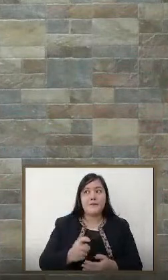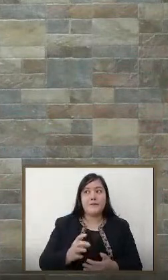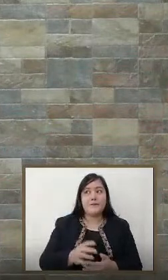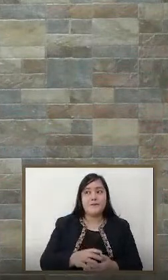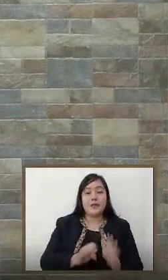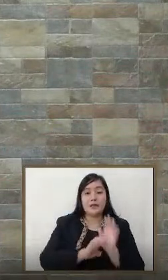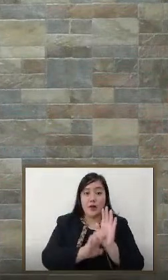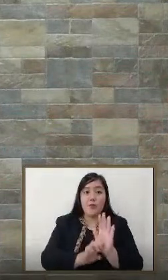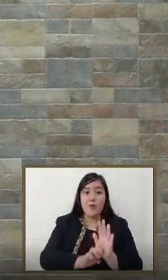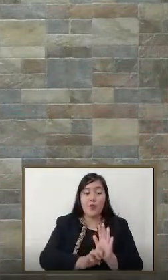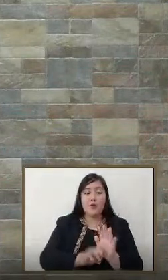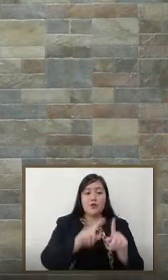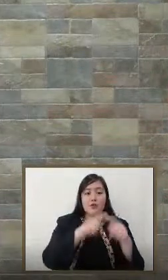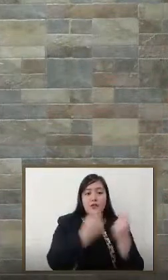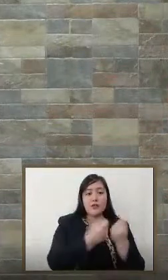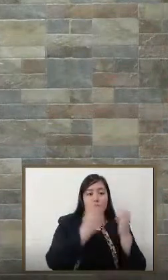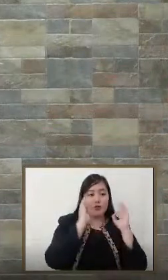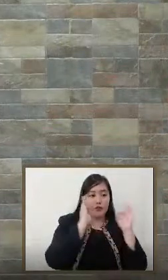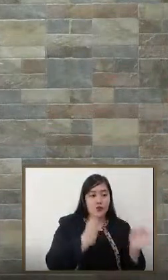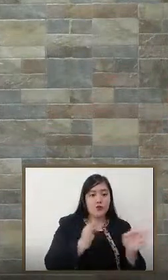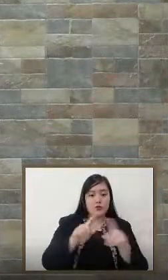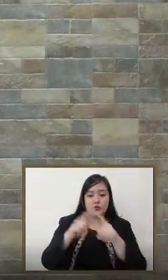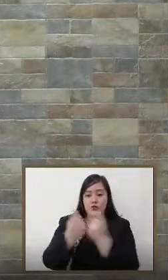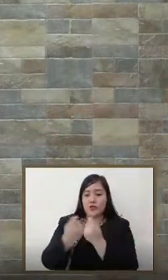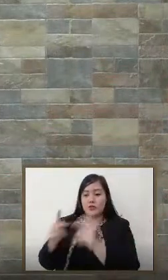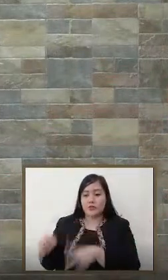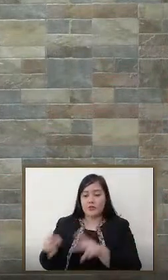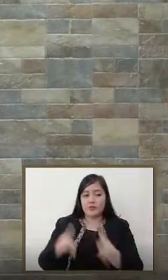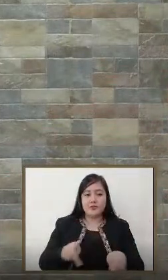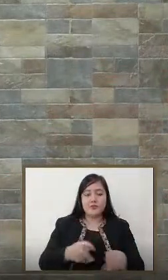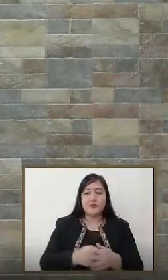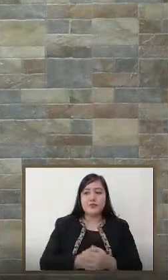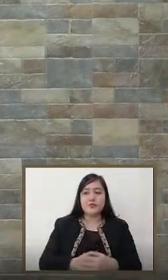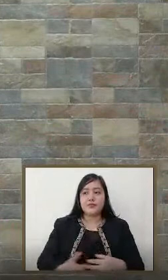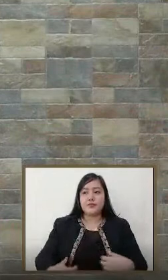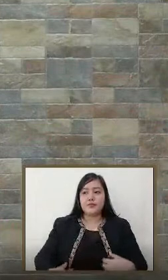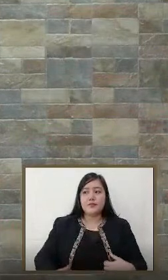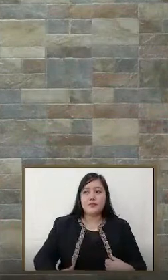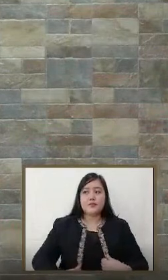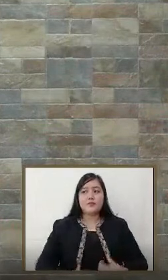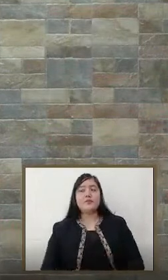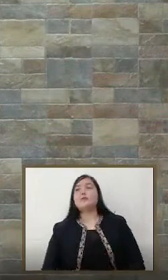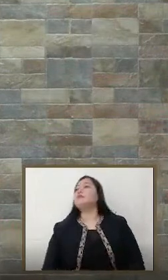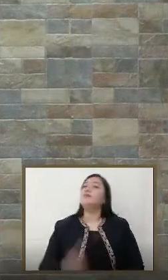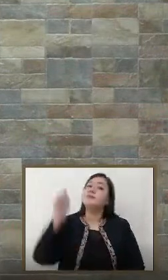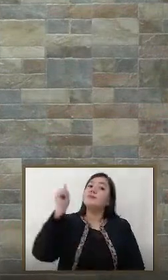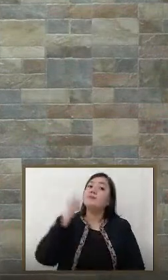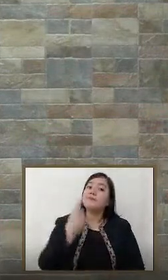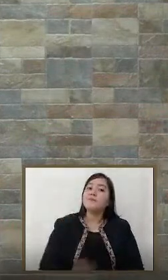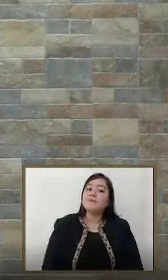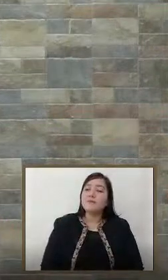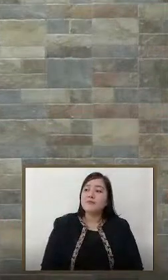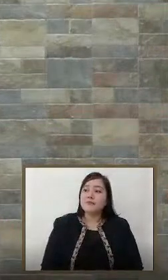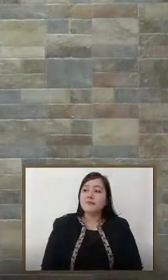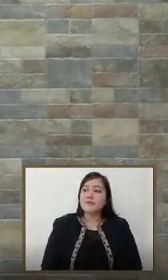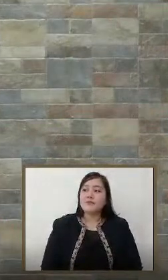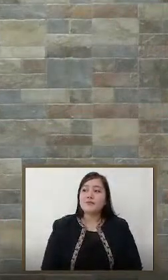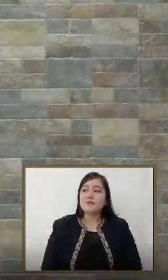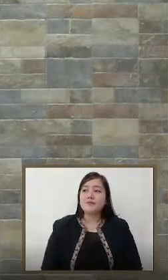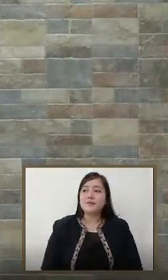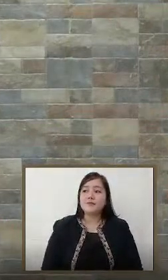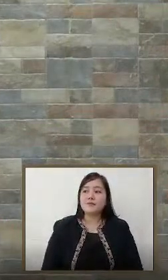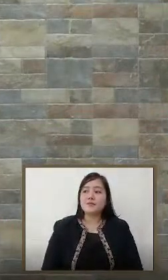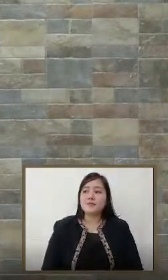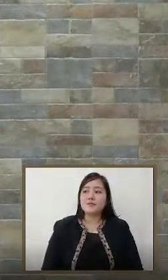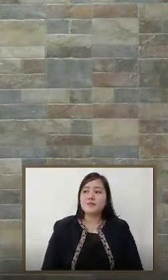yung preparation ba, yun ba yung mga handa na para mag-asawa? Ayan yun, no? Galing ano? Galing, sir. Galing. Pambira ko, inabot ko na